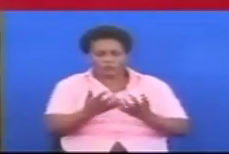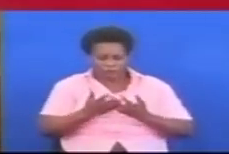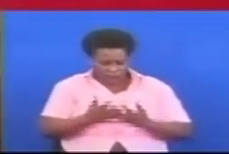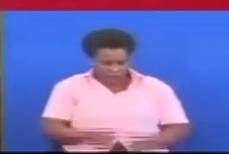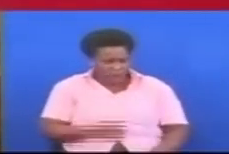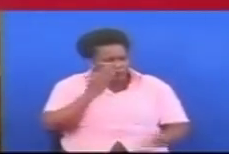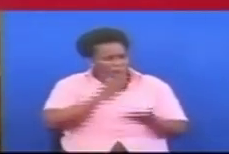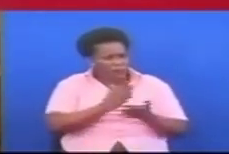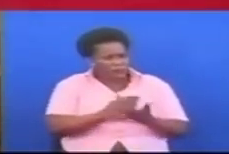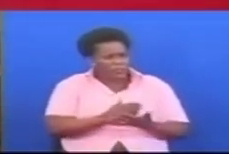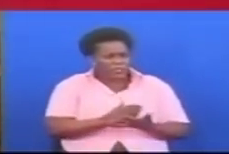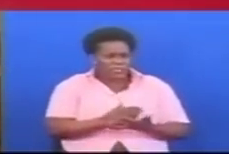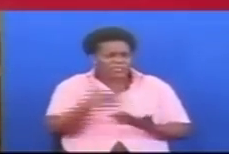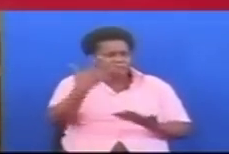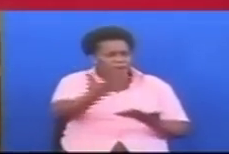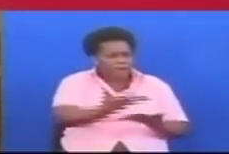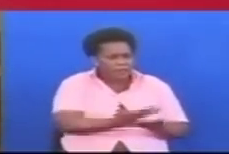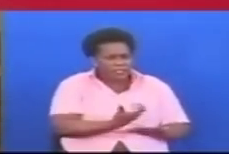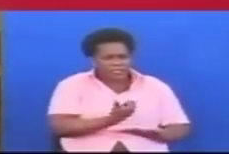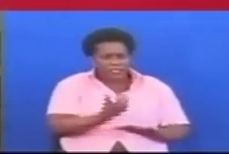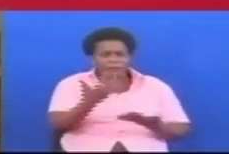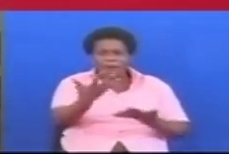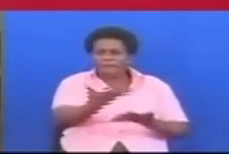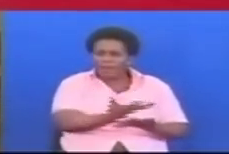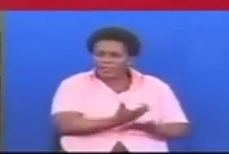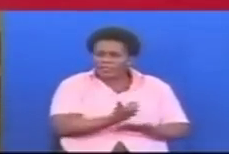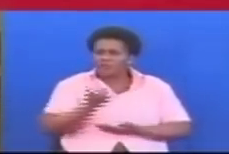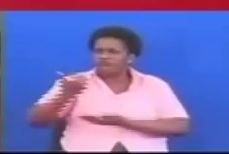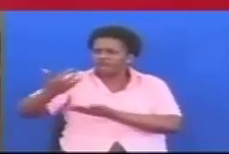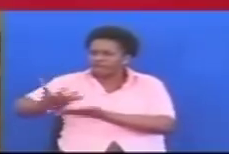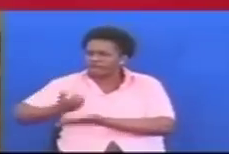mafanikio yaliyopatikana wakati wa utekelezaji wa bajeti ya mwaka